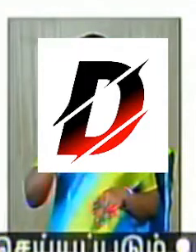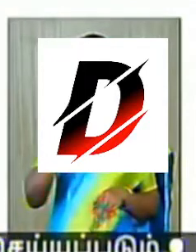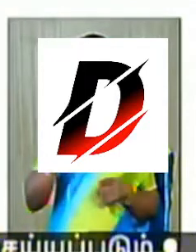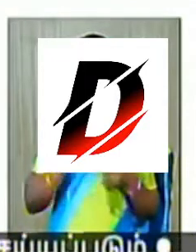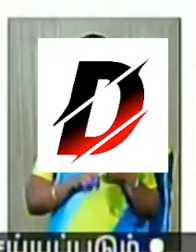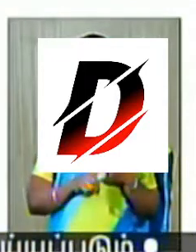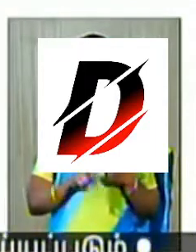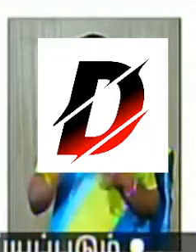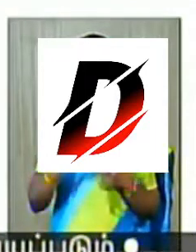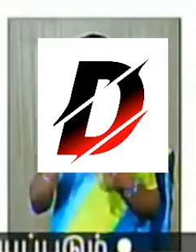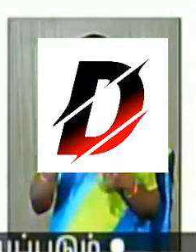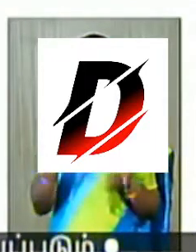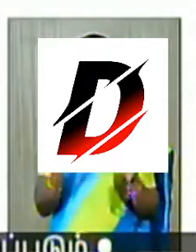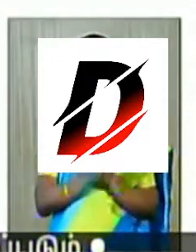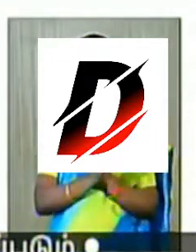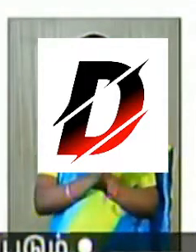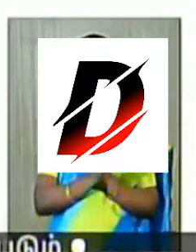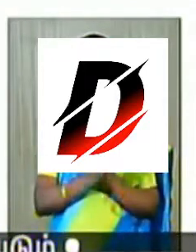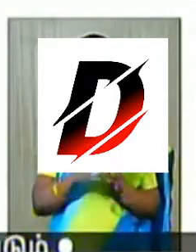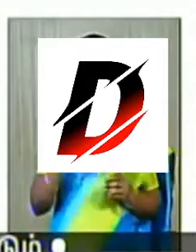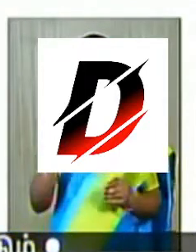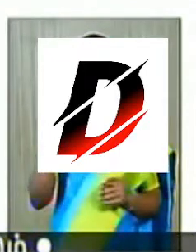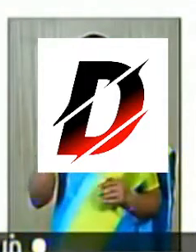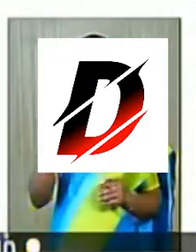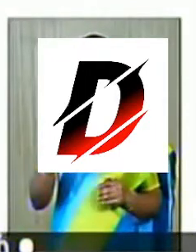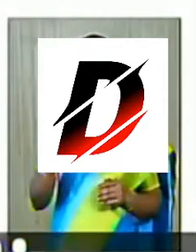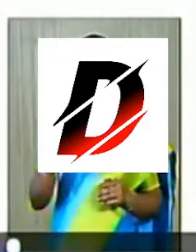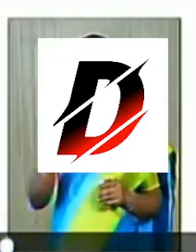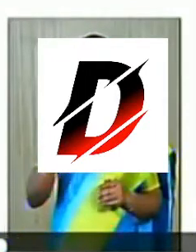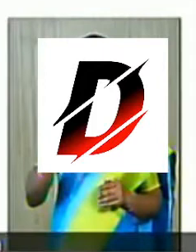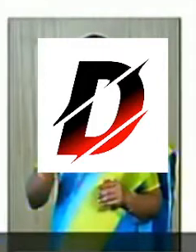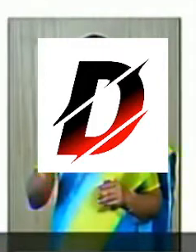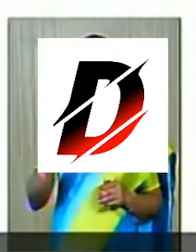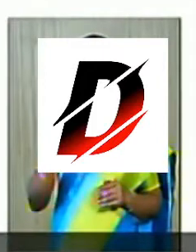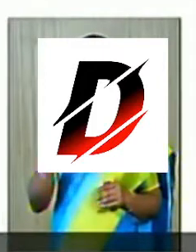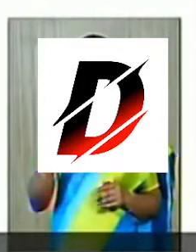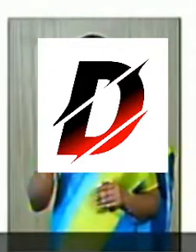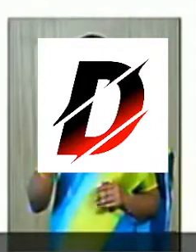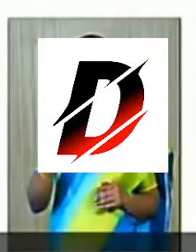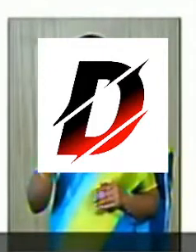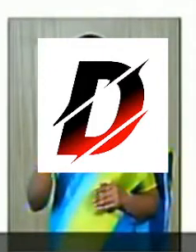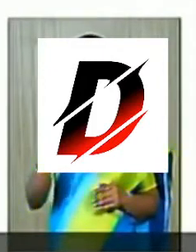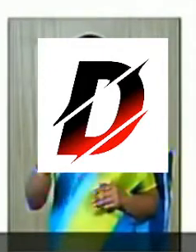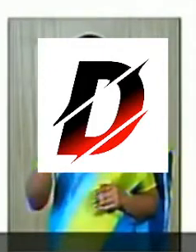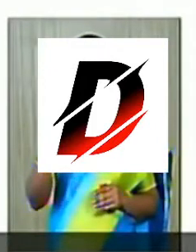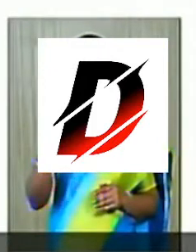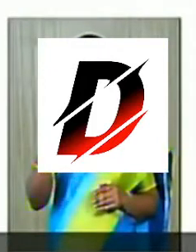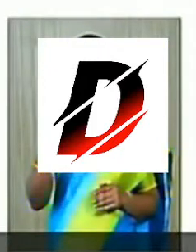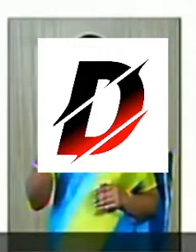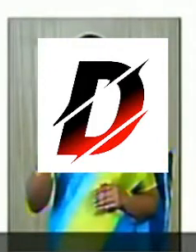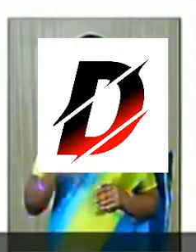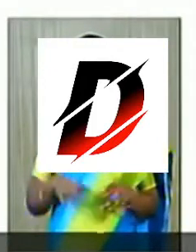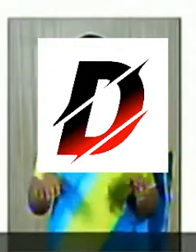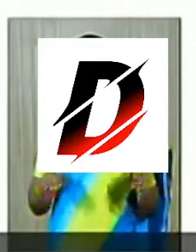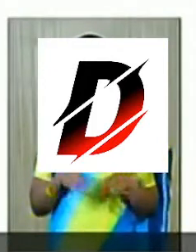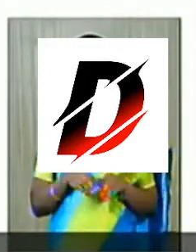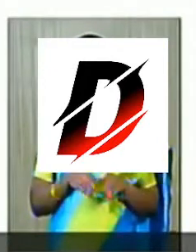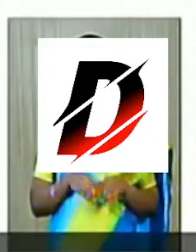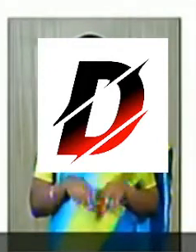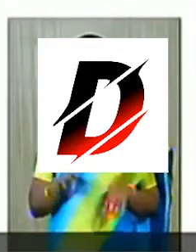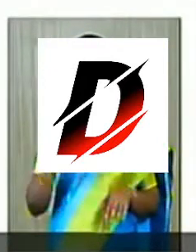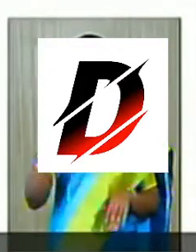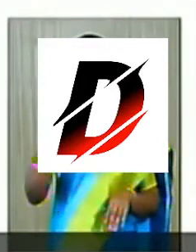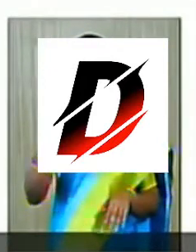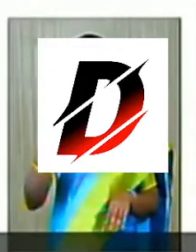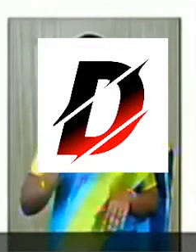கிடைப்பது 69 மைனஸ் 63 69 63 கழிச்சா கிடைப்பது 6 இப்போ அந்த 6 தான் நாம ஃபிக்ஸ் பண்றோம் இப்போ டேபிள்